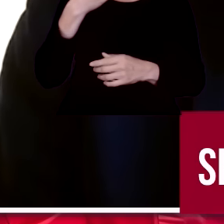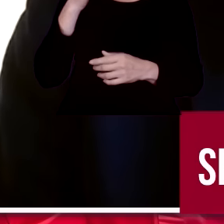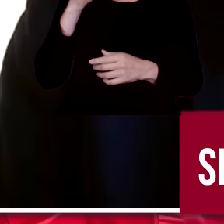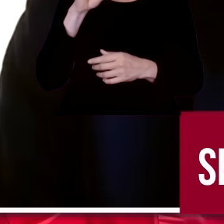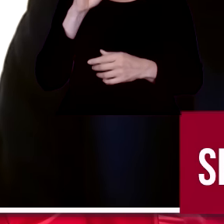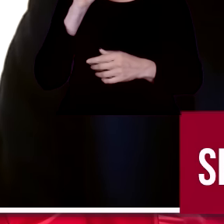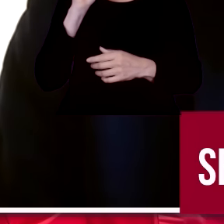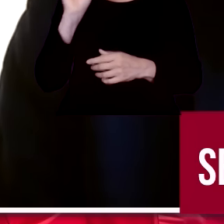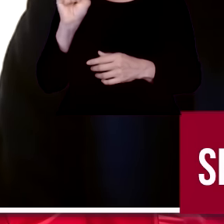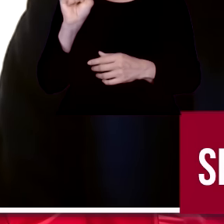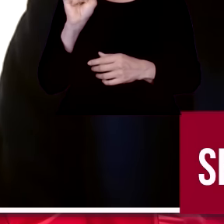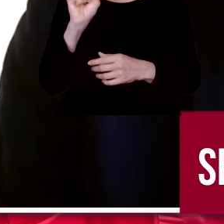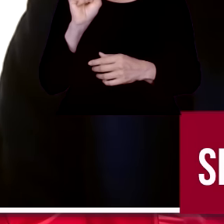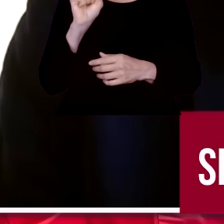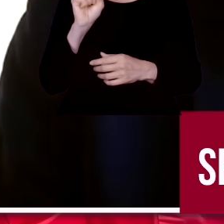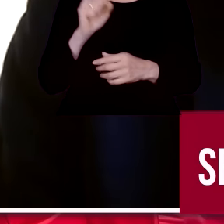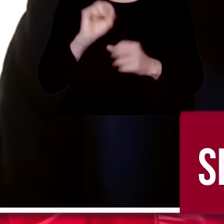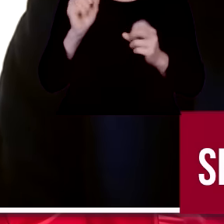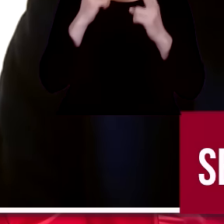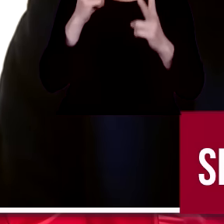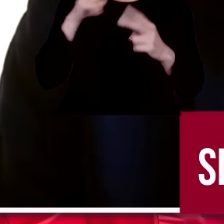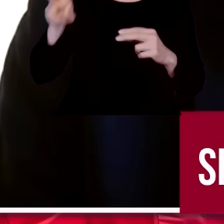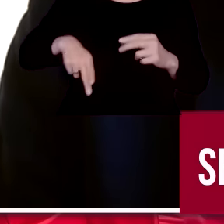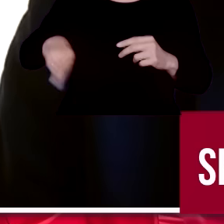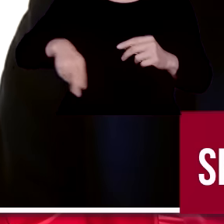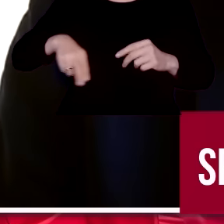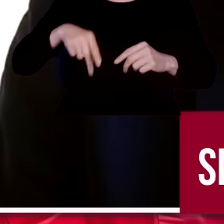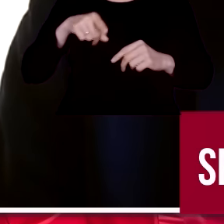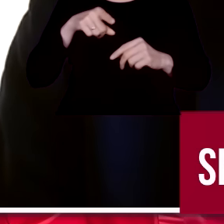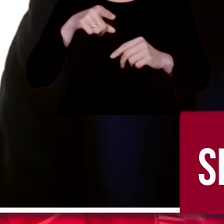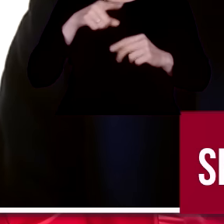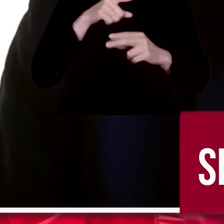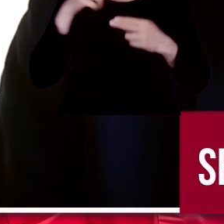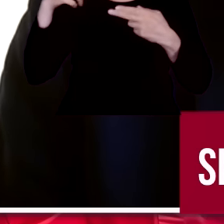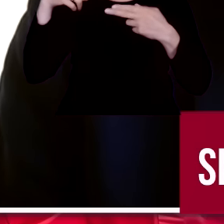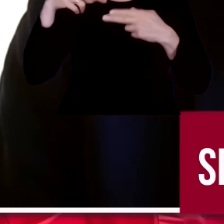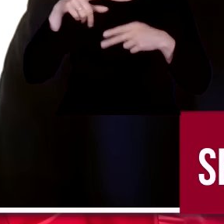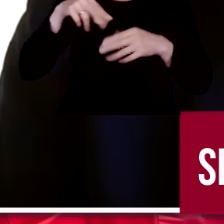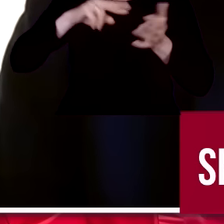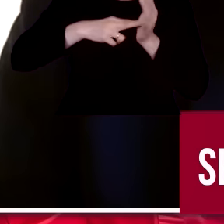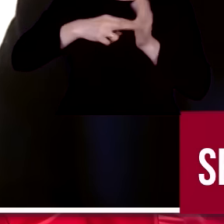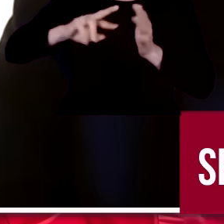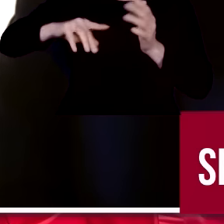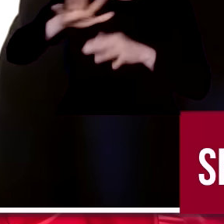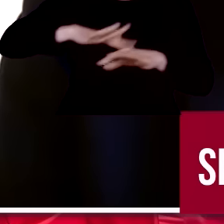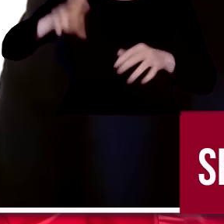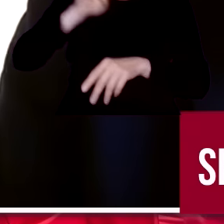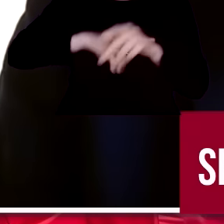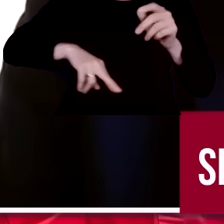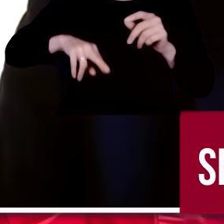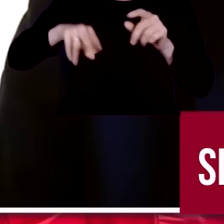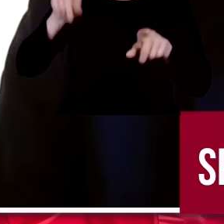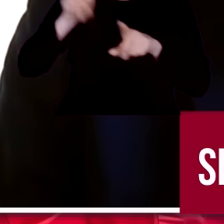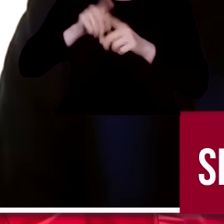Ministerstwem władzy najważniejsze Ministerstwo któremu podlega administracja terytorialna ale podlega również policja No i podlegają